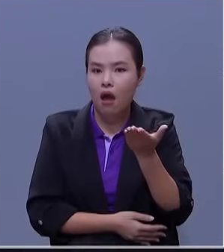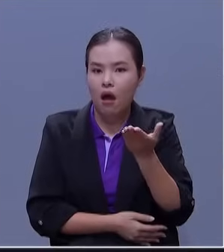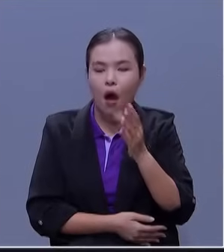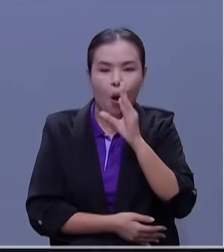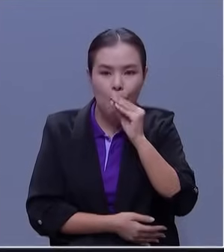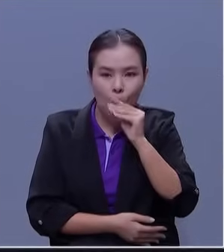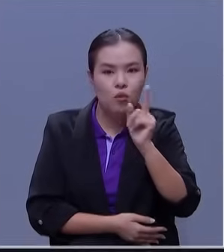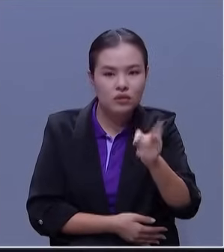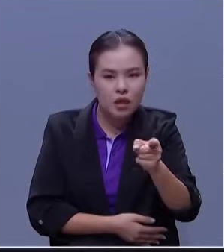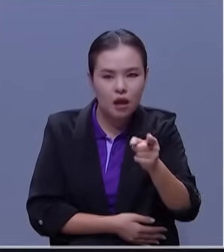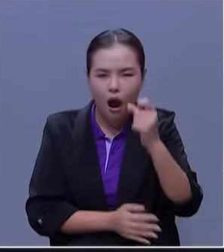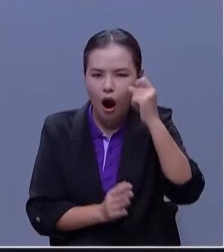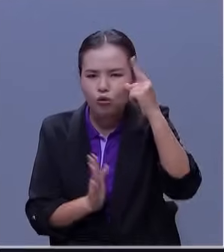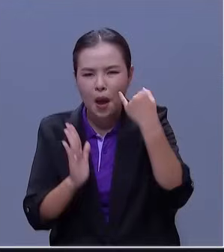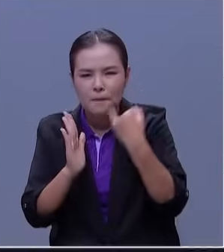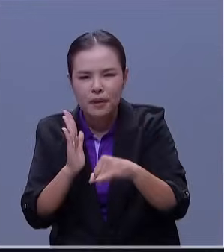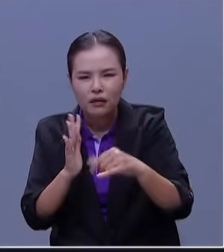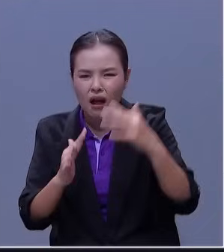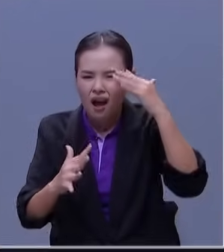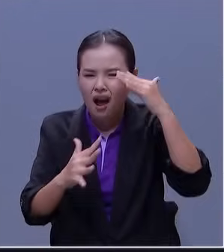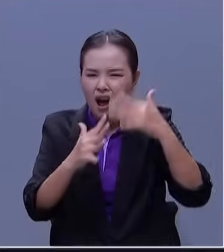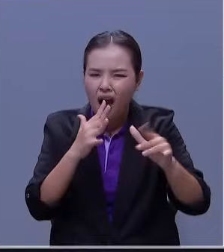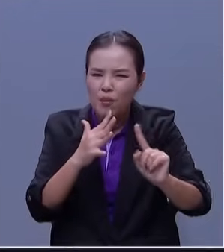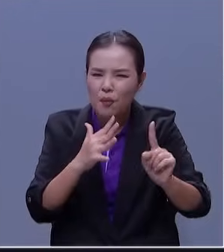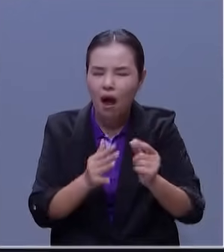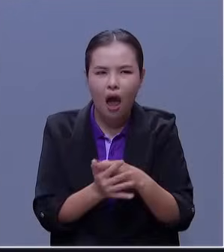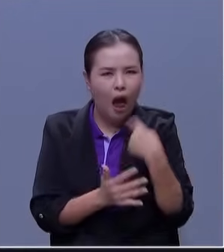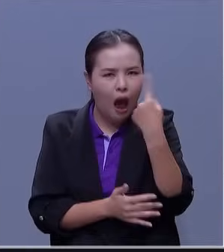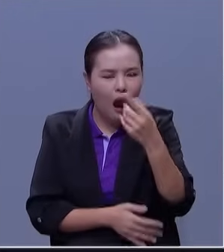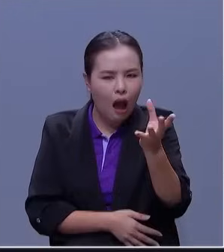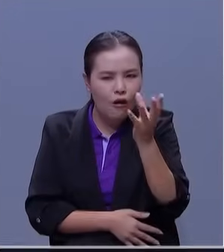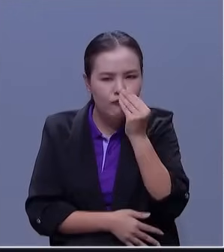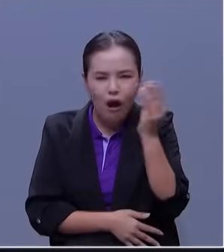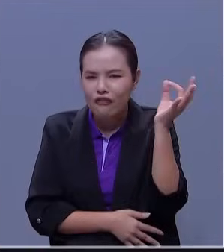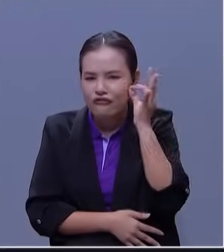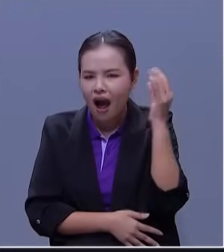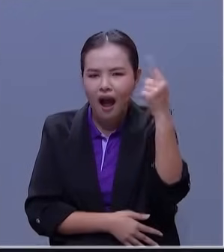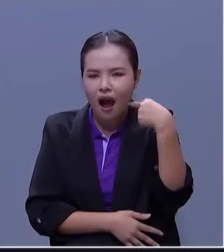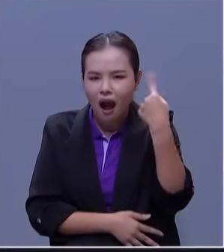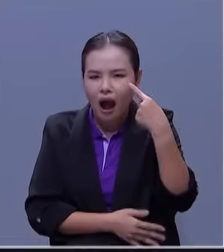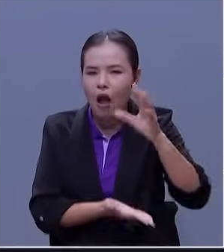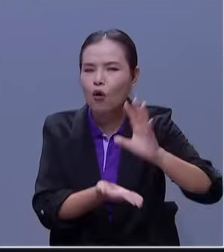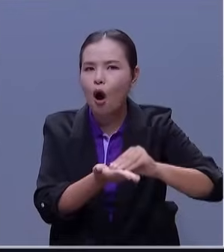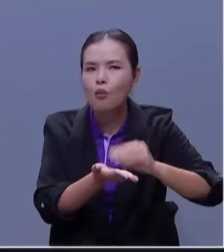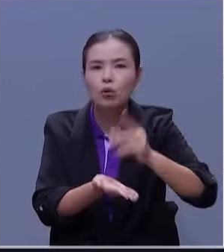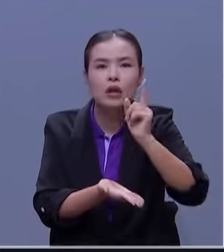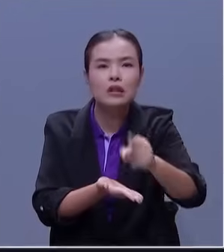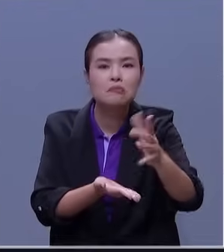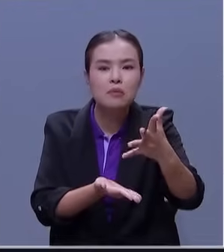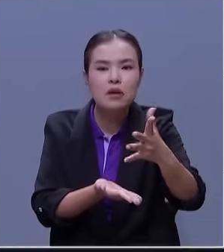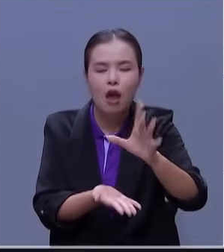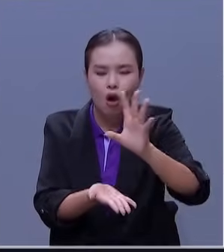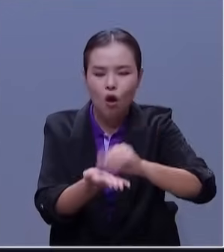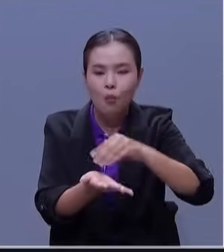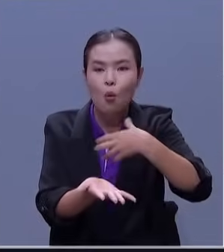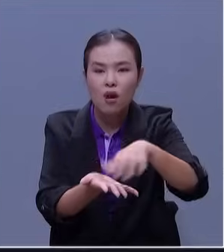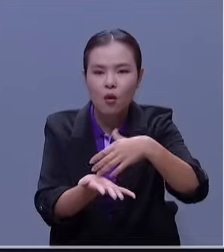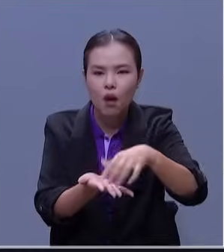หรือมันเป็นความเข้าใจผิดของเขาไปเองหรือเขาไปรับฟังข้อมูลมาจากใครซึ่งไม่รู้ความจริงแล้วไปให้ข้อมูลเขาแ